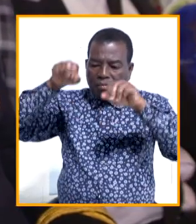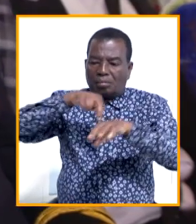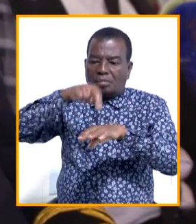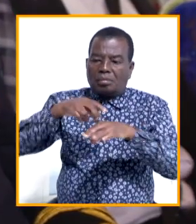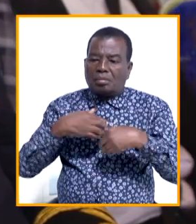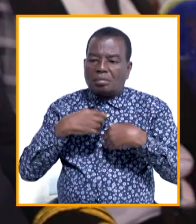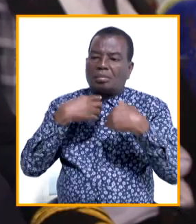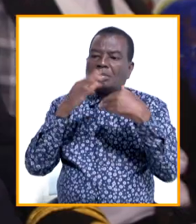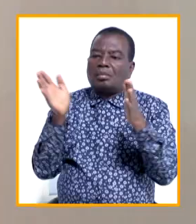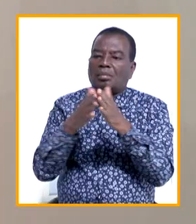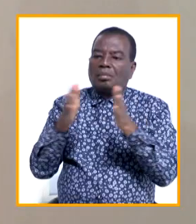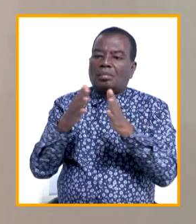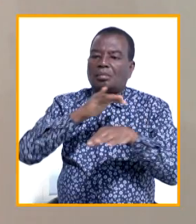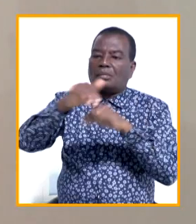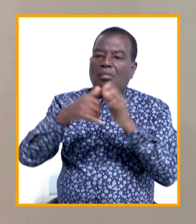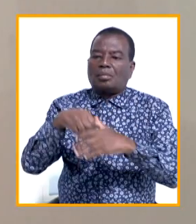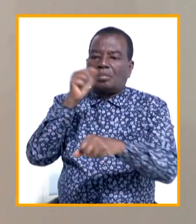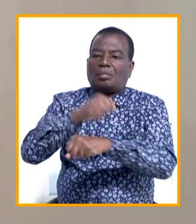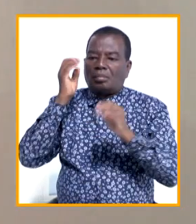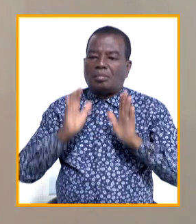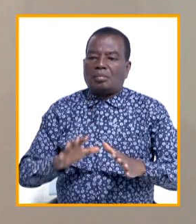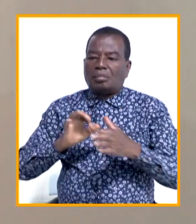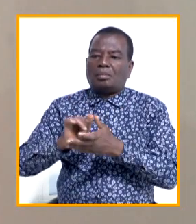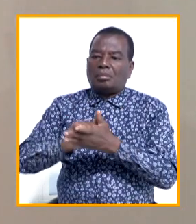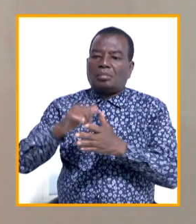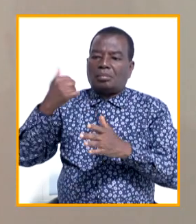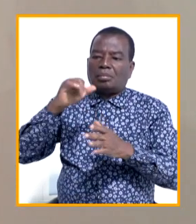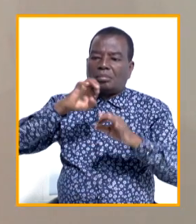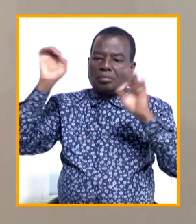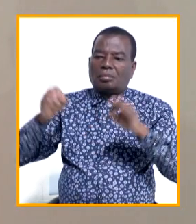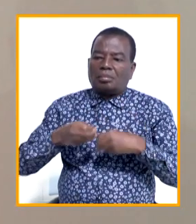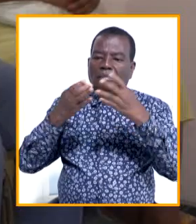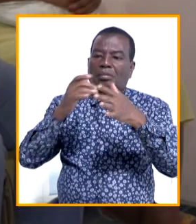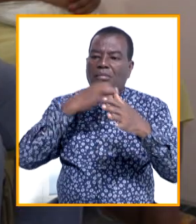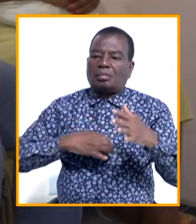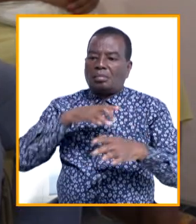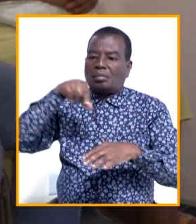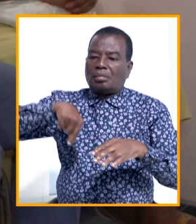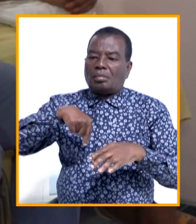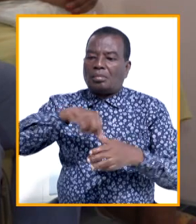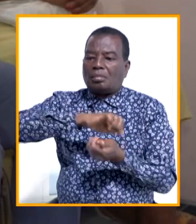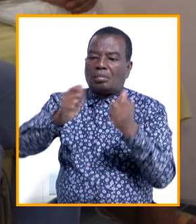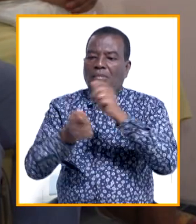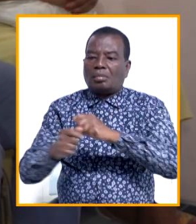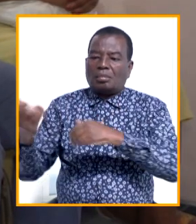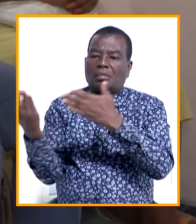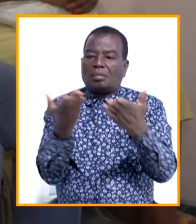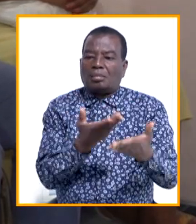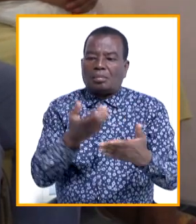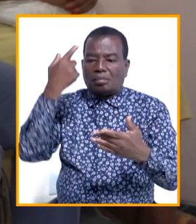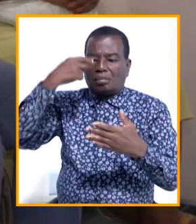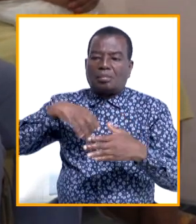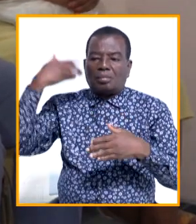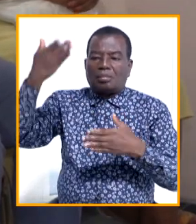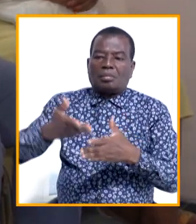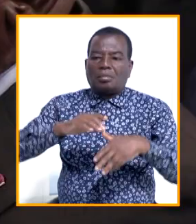a adressé ses félicitations à tous les lauréats de cette 10e édition et a émis le vœu que des innovations soient apporté pour les